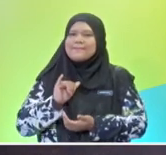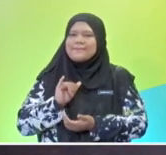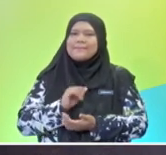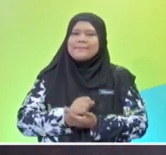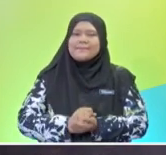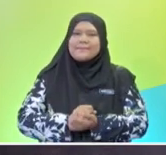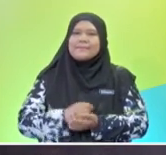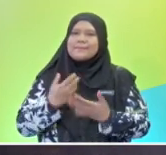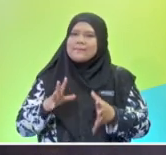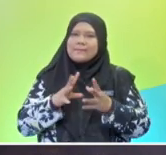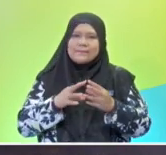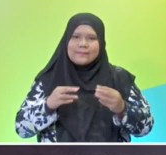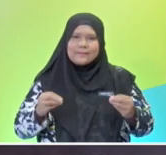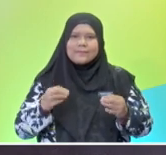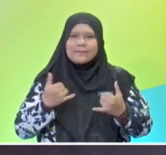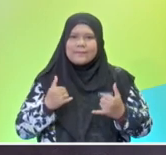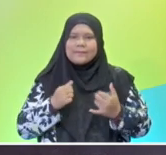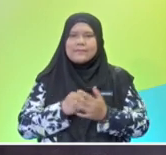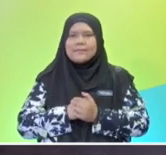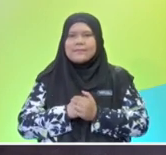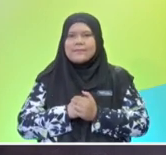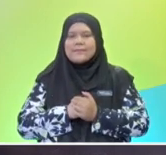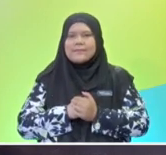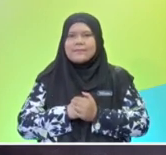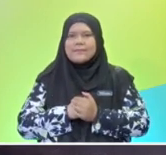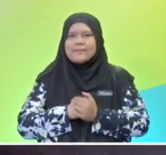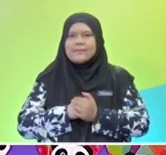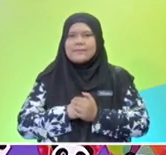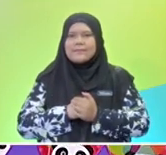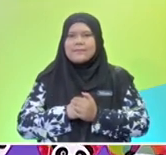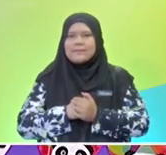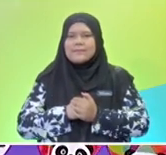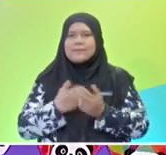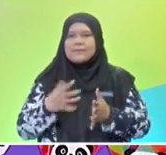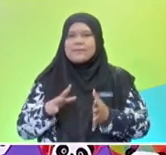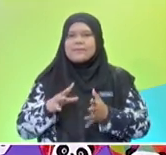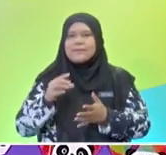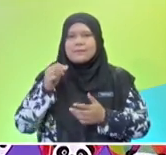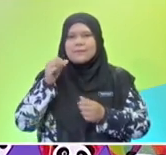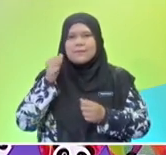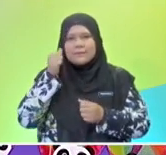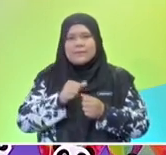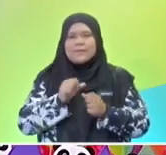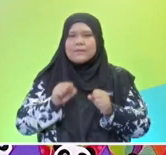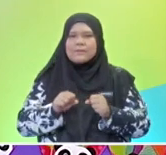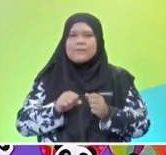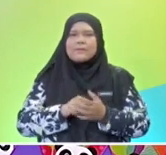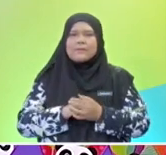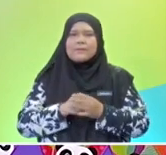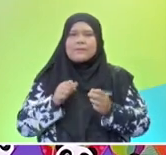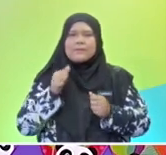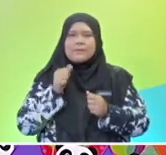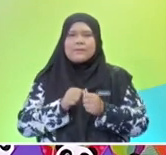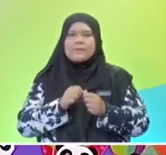kita sudah habis permainan kita. Menarik sangat, cikgu. Saya rasa saya dah boleh ingat dah kepentingan, ciri-ciri keluarga yang